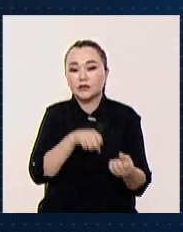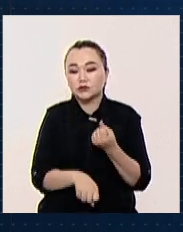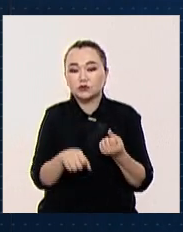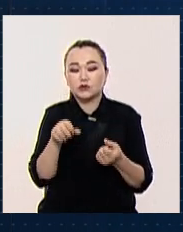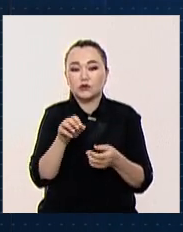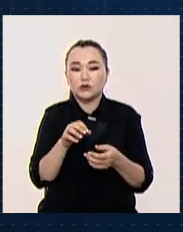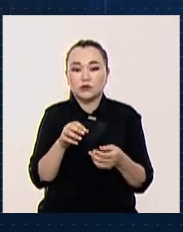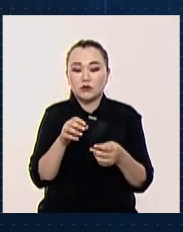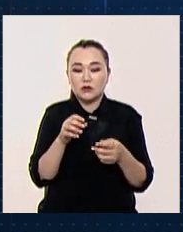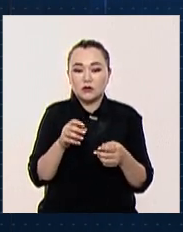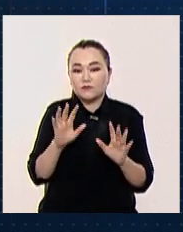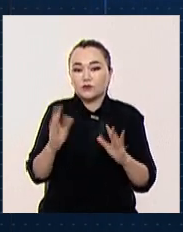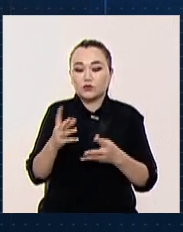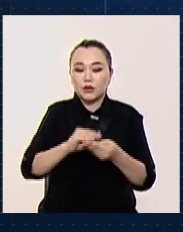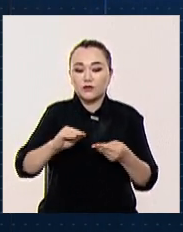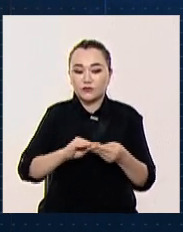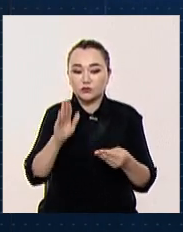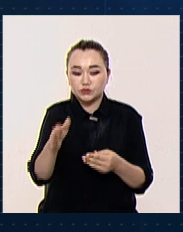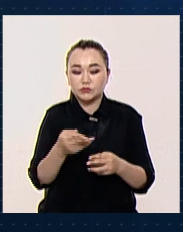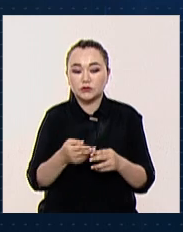не изнасилует. Так что...